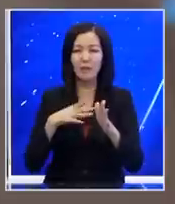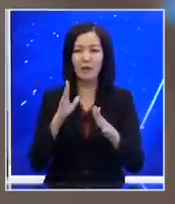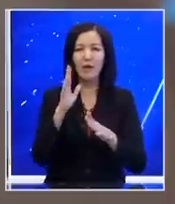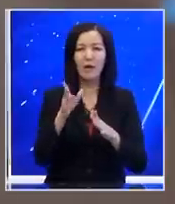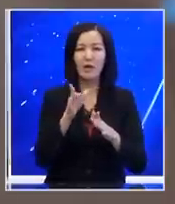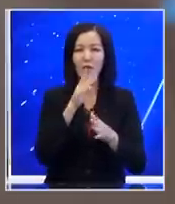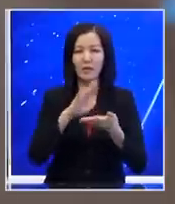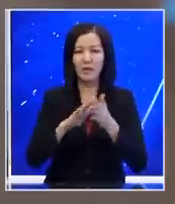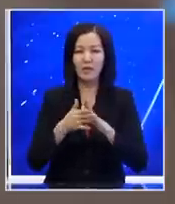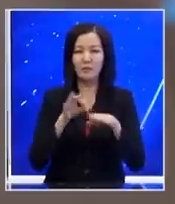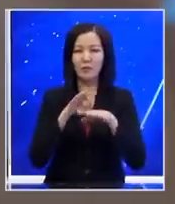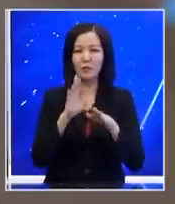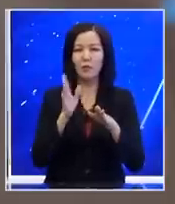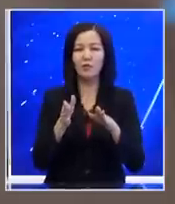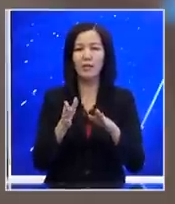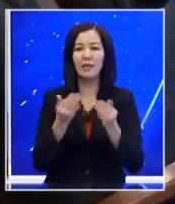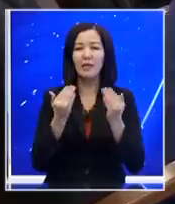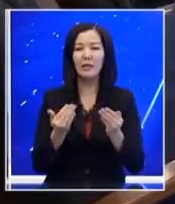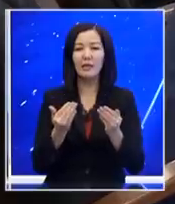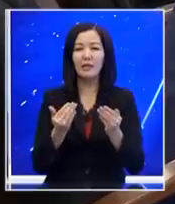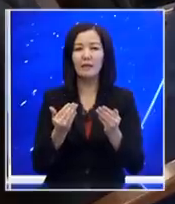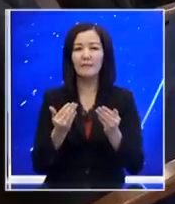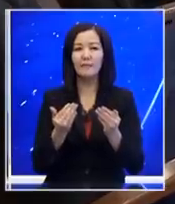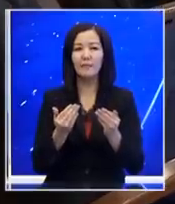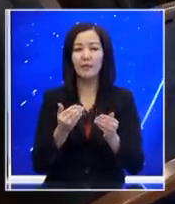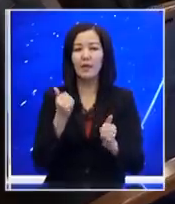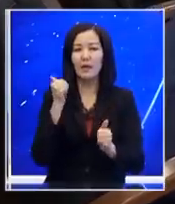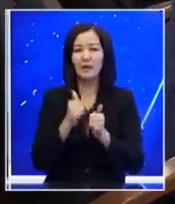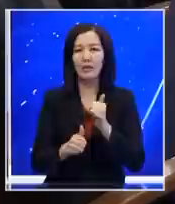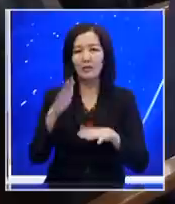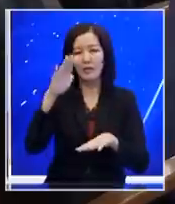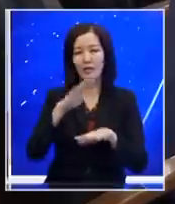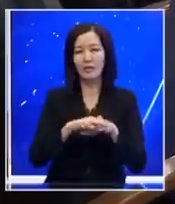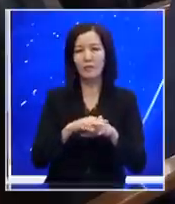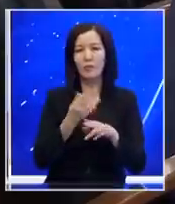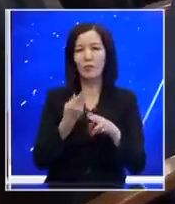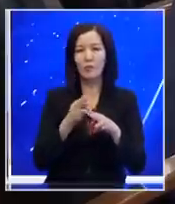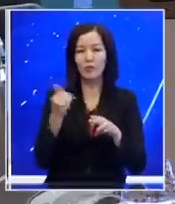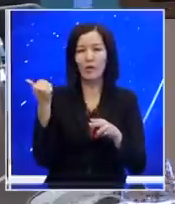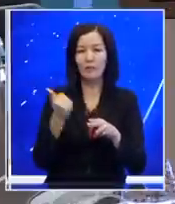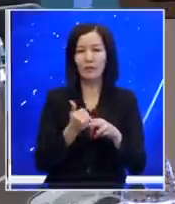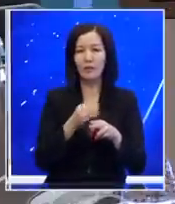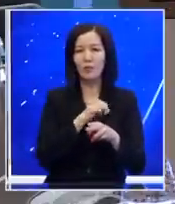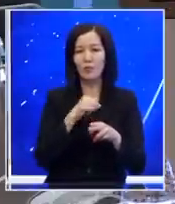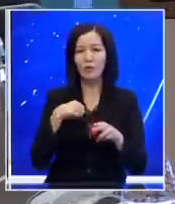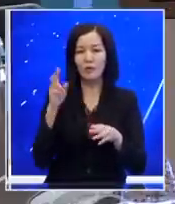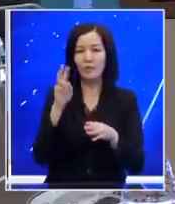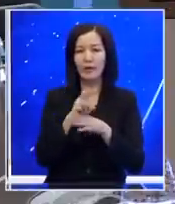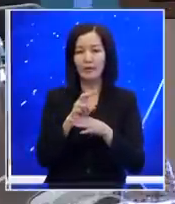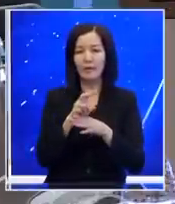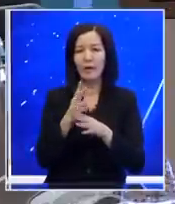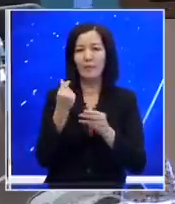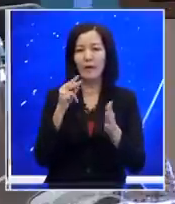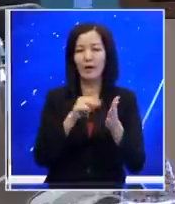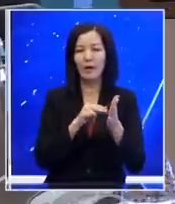олармен де келісім шарт жасалмақ. Ендігі міндет каждый аким на этой неделе лично пойдет. Баға